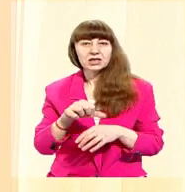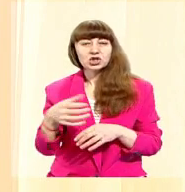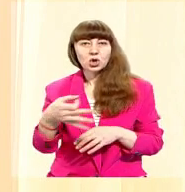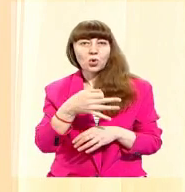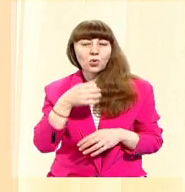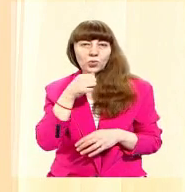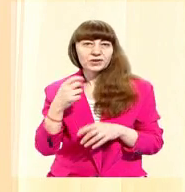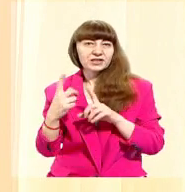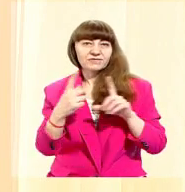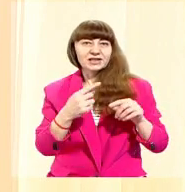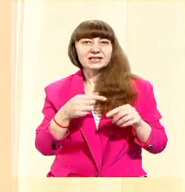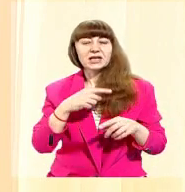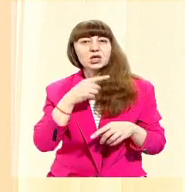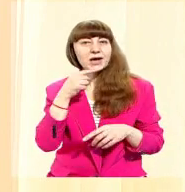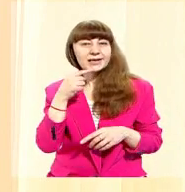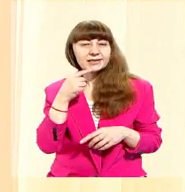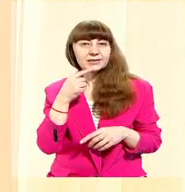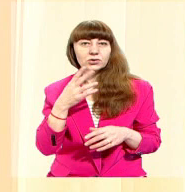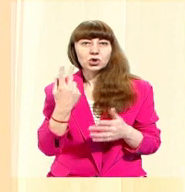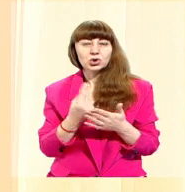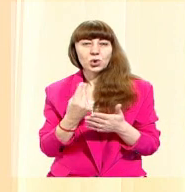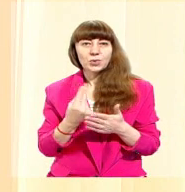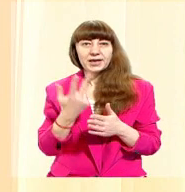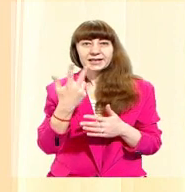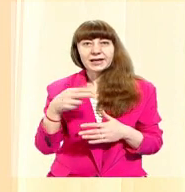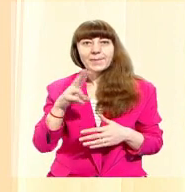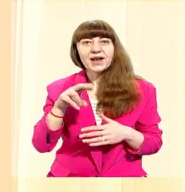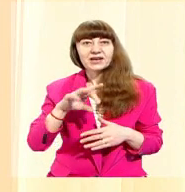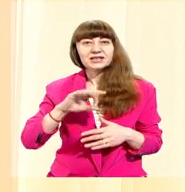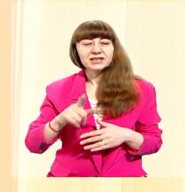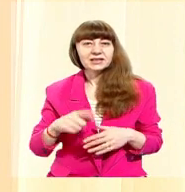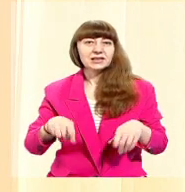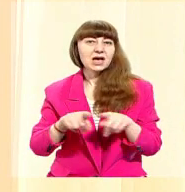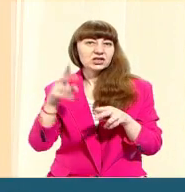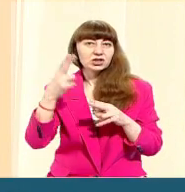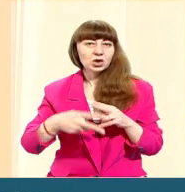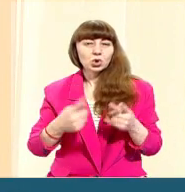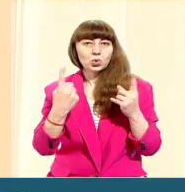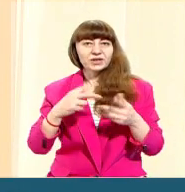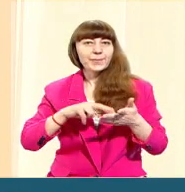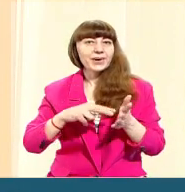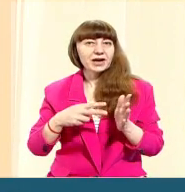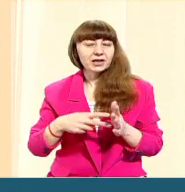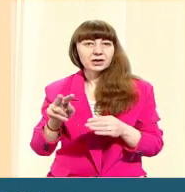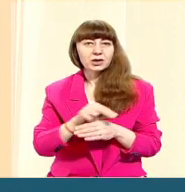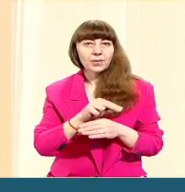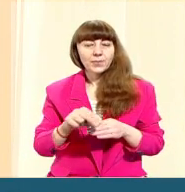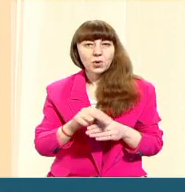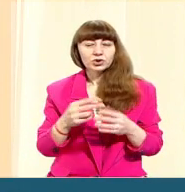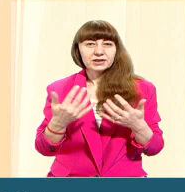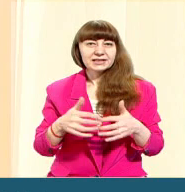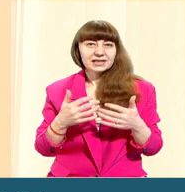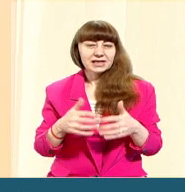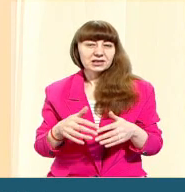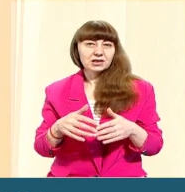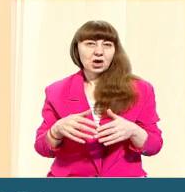на Российскую Федерацию стоимостью 3 миллиарда тенге. Также завершен крупный проект по среднему ремонту